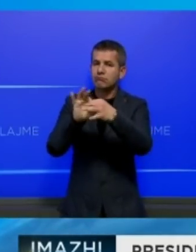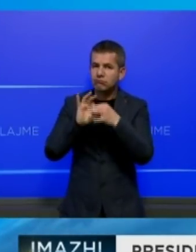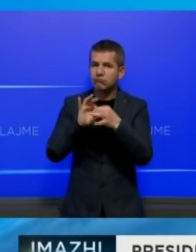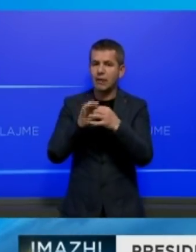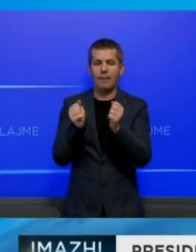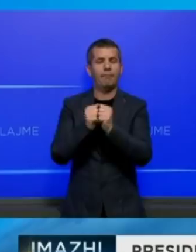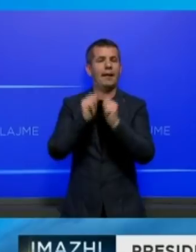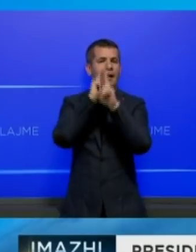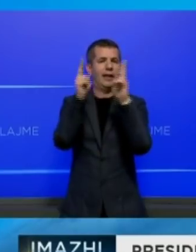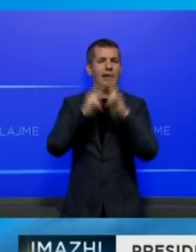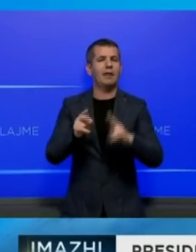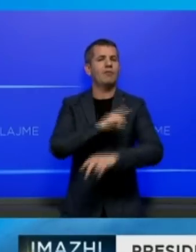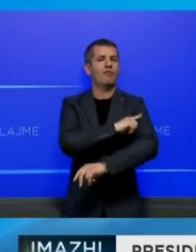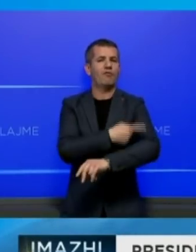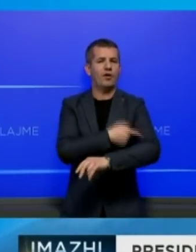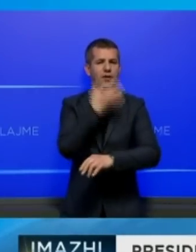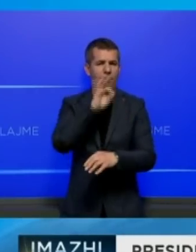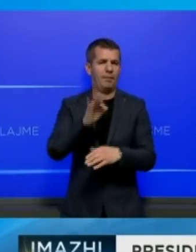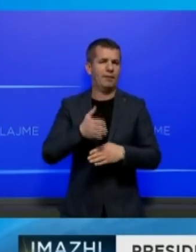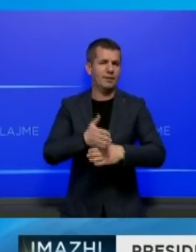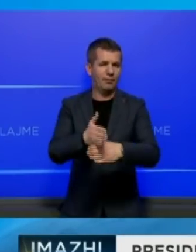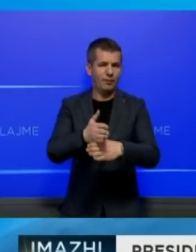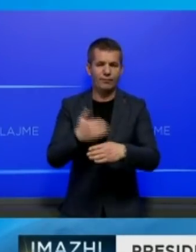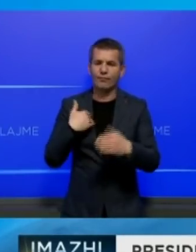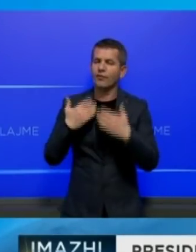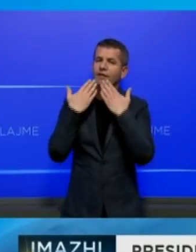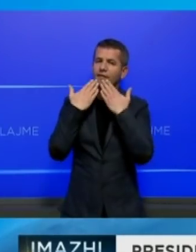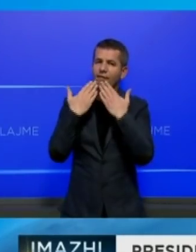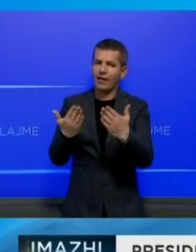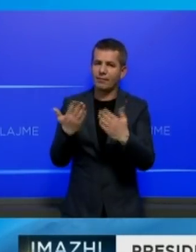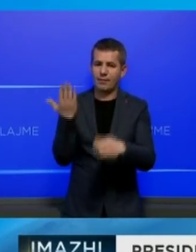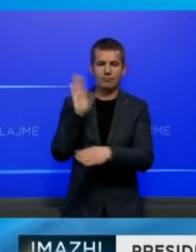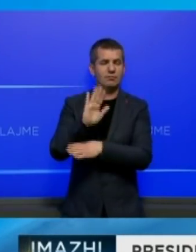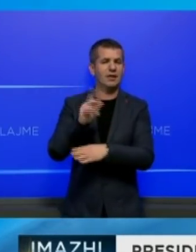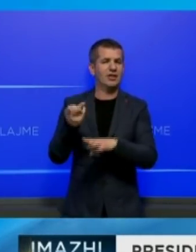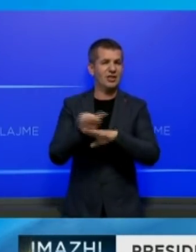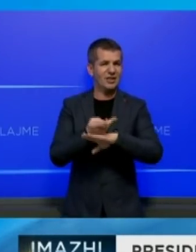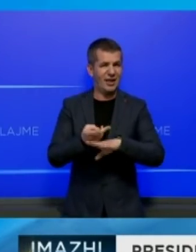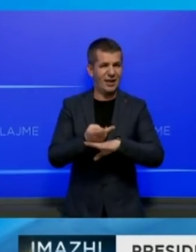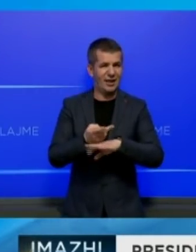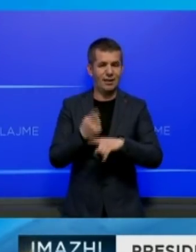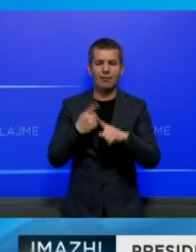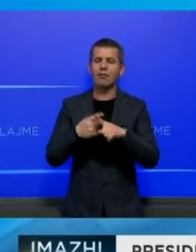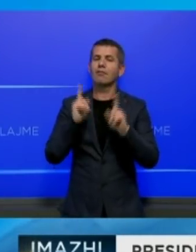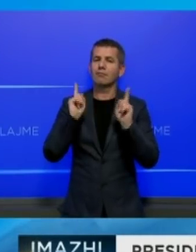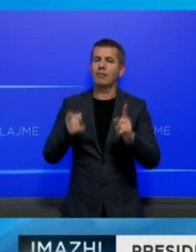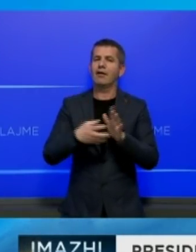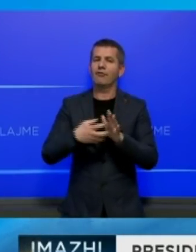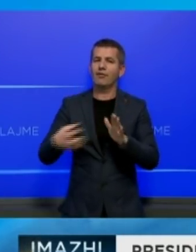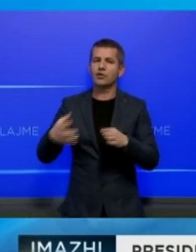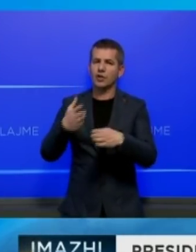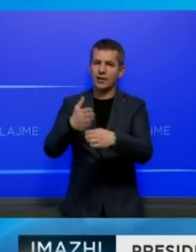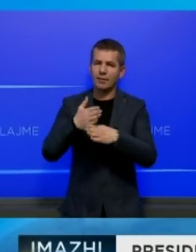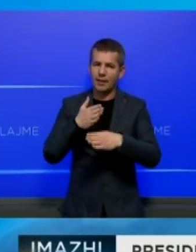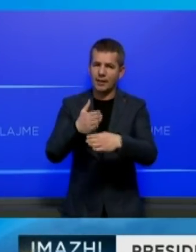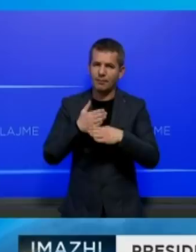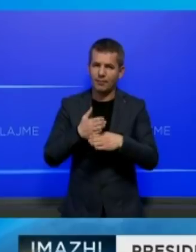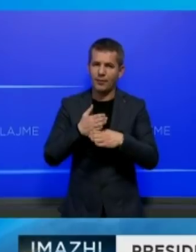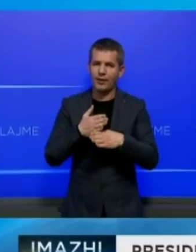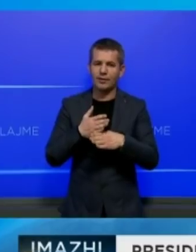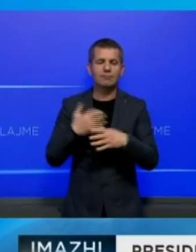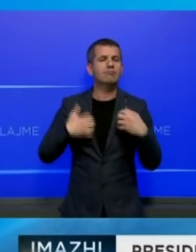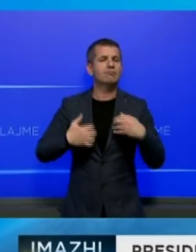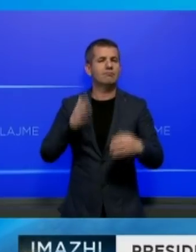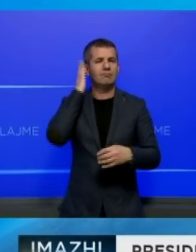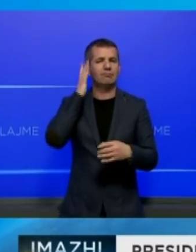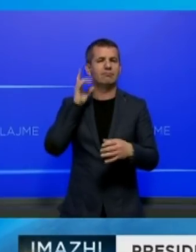vetëm do të forcohet. Ajo shkruan se ka falendëruar zyrtarët e Maltës për qëndrimin e vazhdueshëm për Kosovën dhe mbështetjen e përpjekjeve